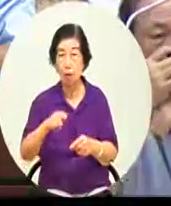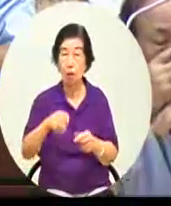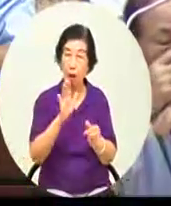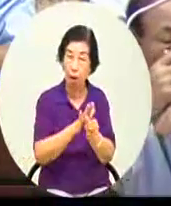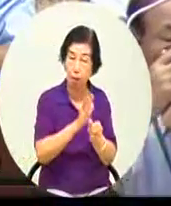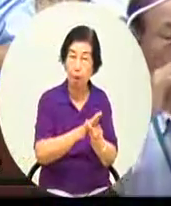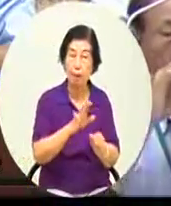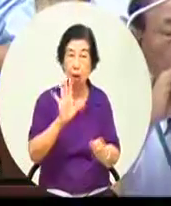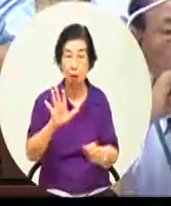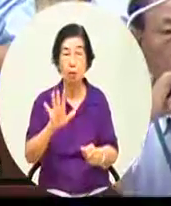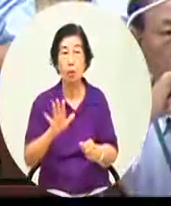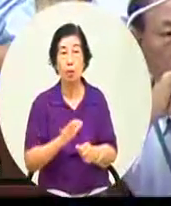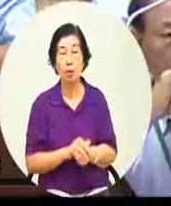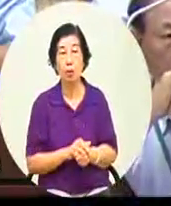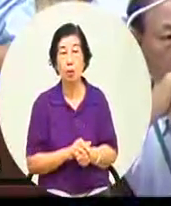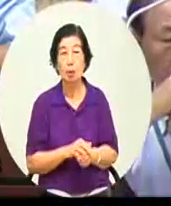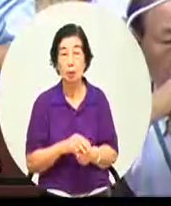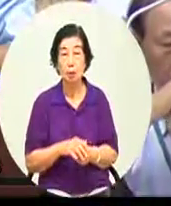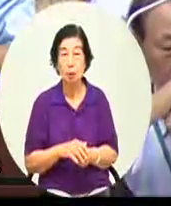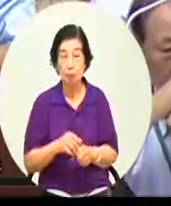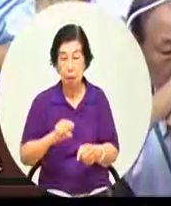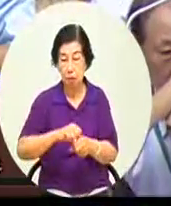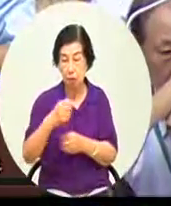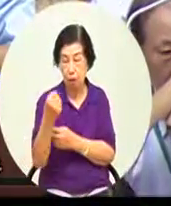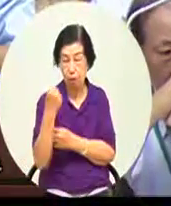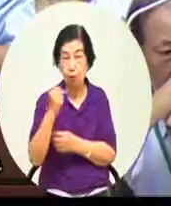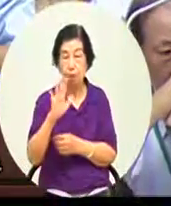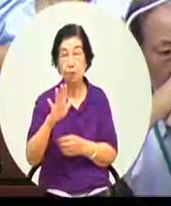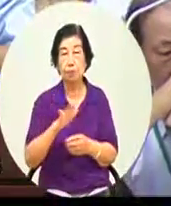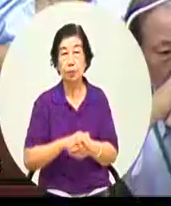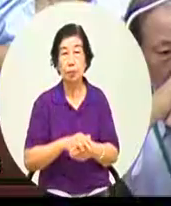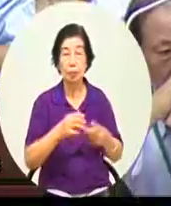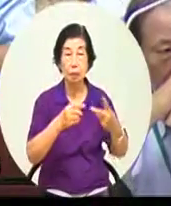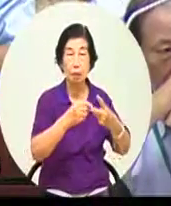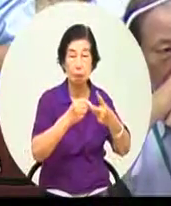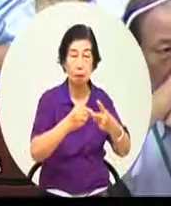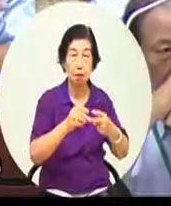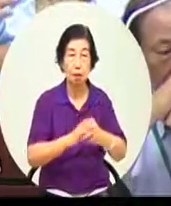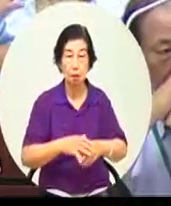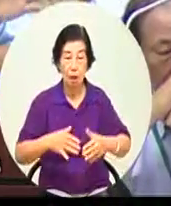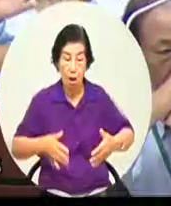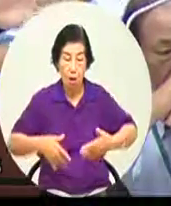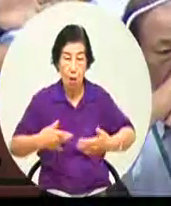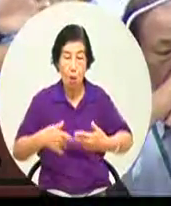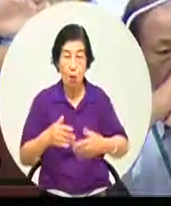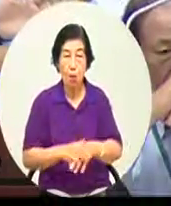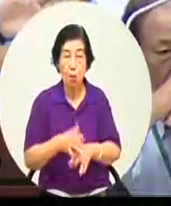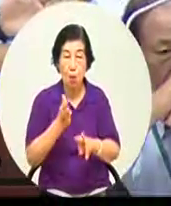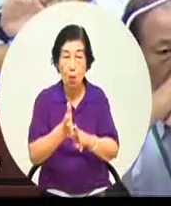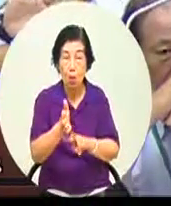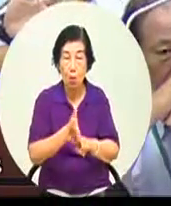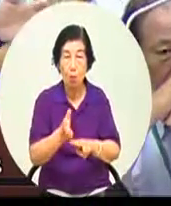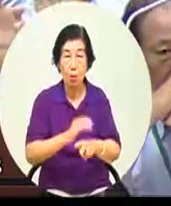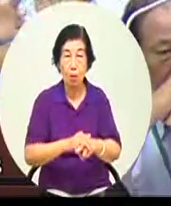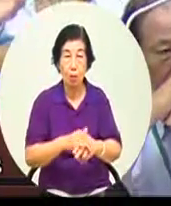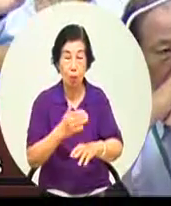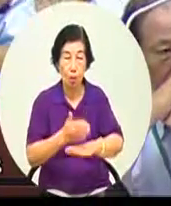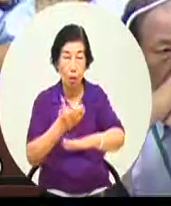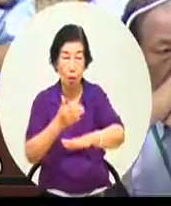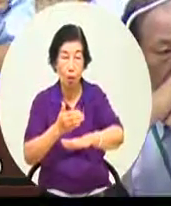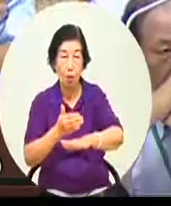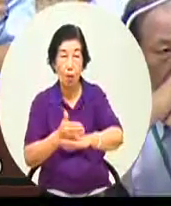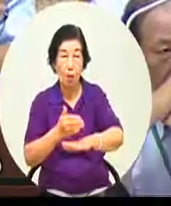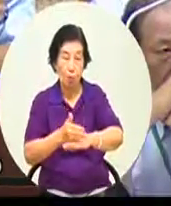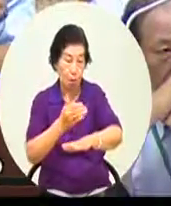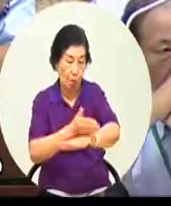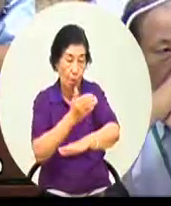针对捷警的部分，然后去强化第二部分的，我们像我们轻轨本身，其实我们车厢本身其实它都有那个